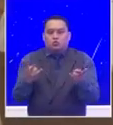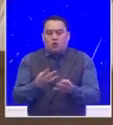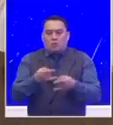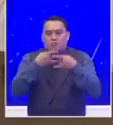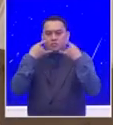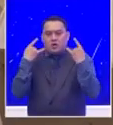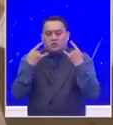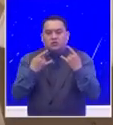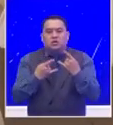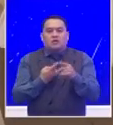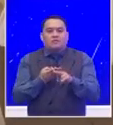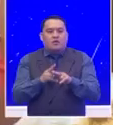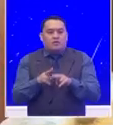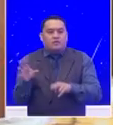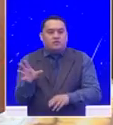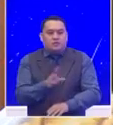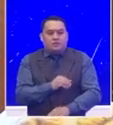масками и антисептическими средствами.